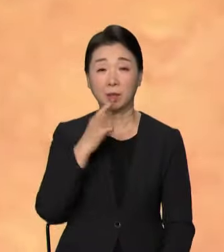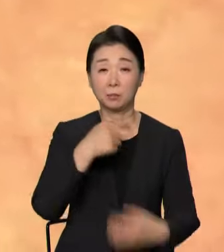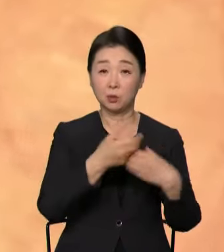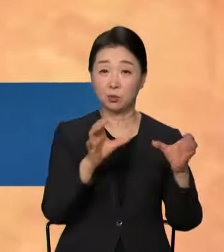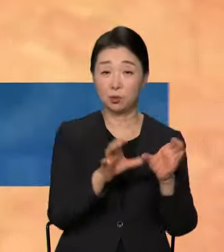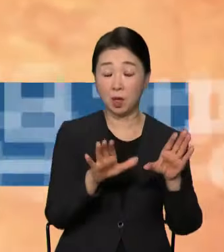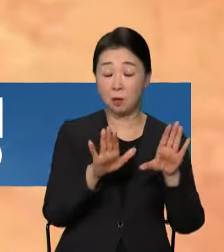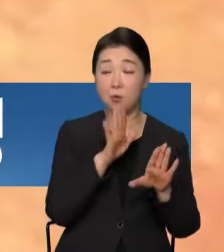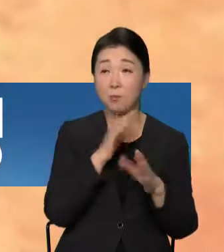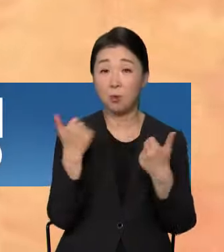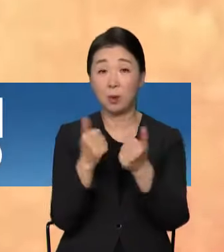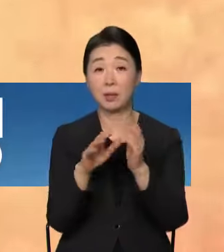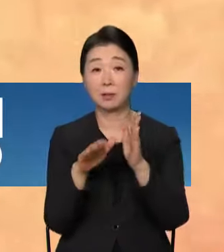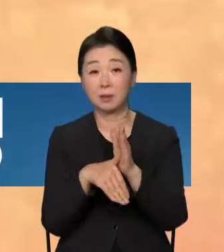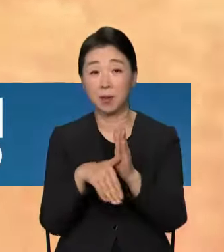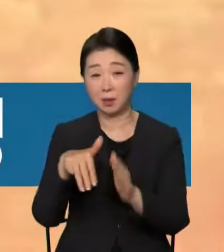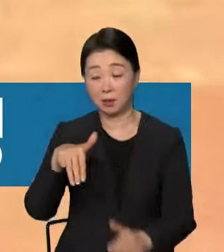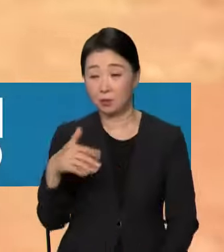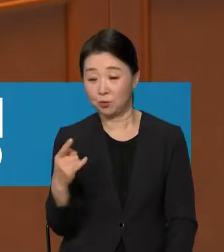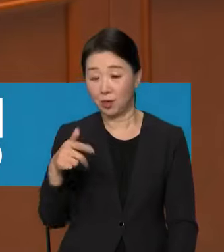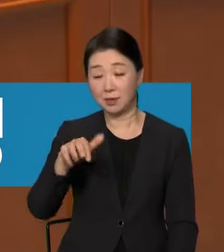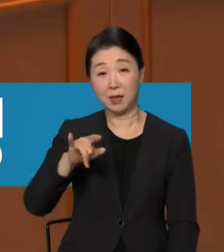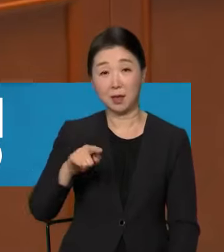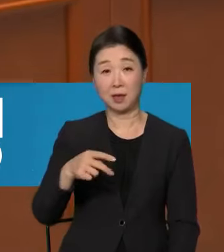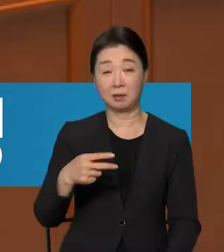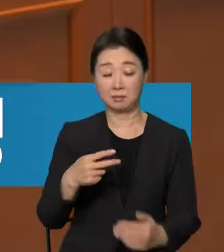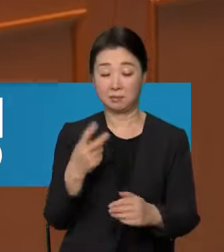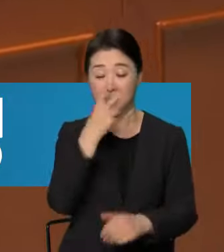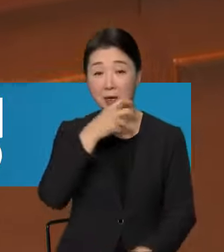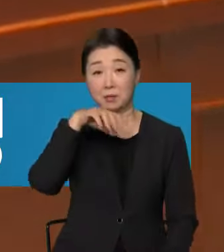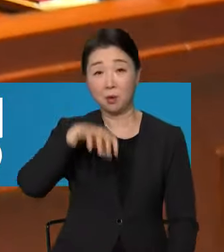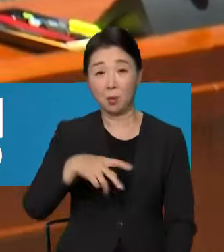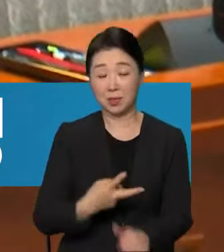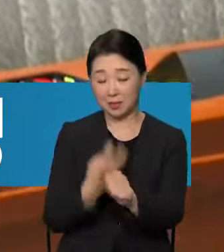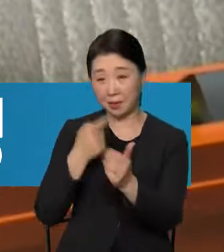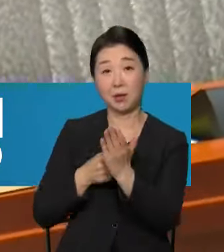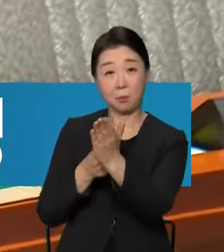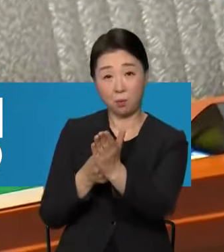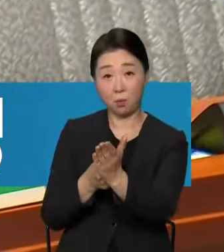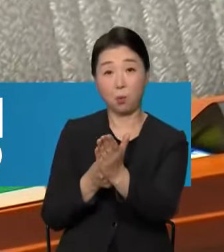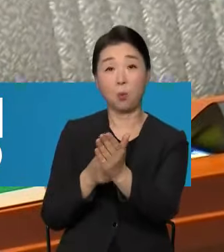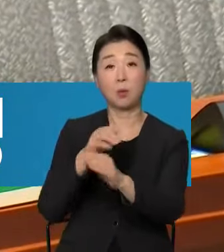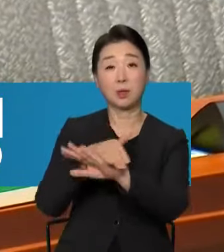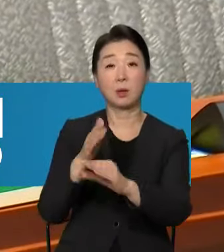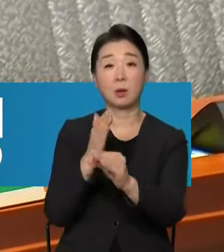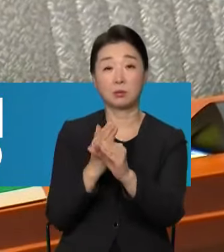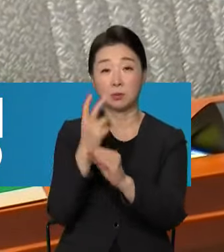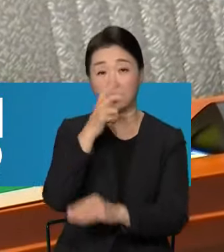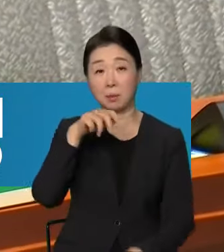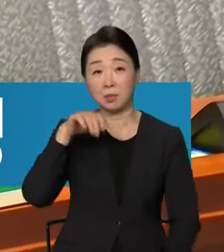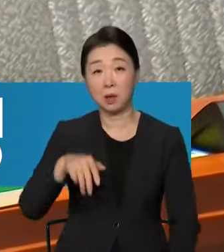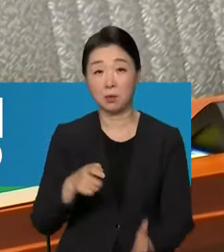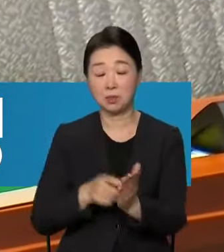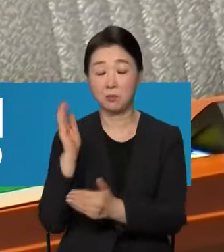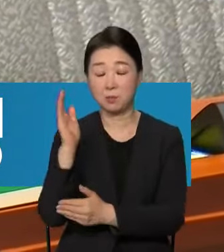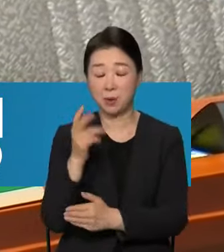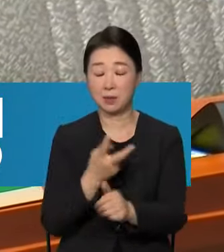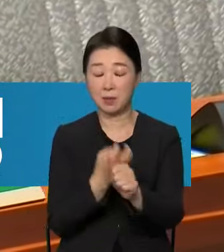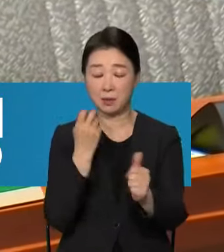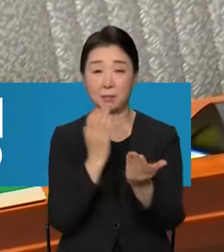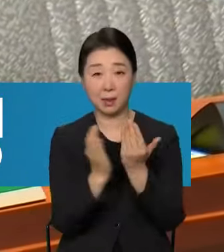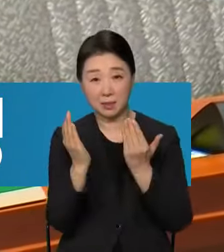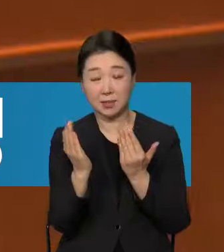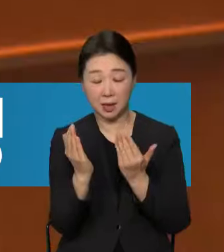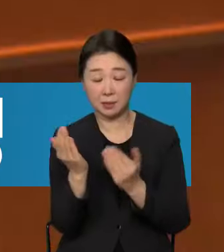민주당이 오늘 본회의에 최재해 감사원장 탄핵안을 보고합니다. 감사원은 긴급 브리핑을 열고 탄핵이 부당하다는 점을